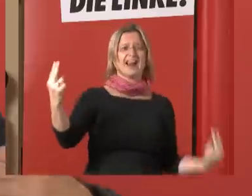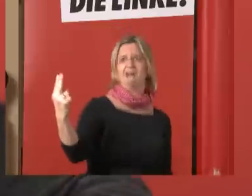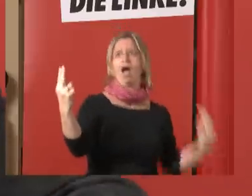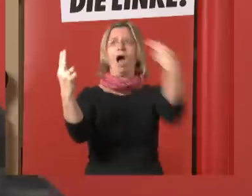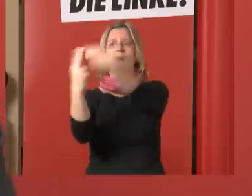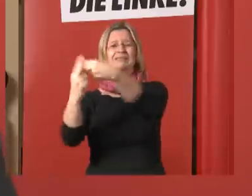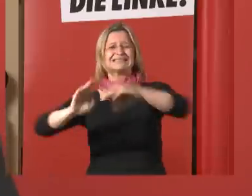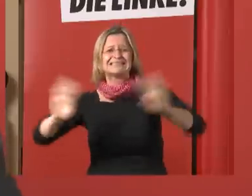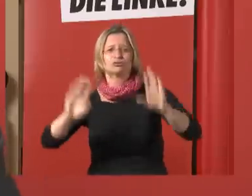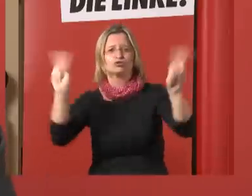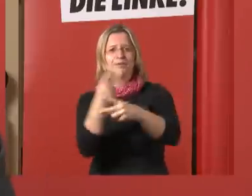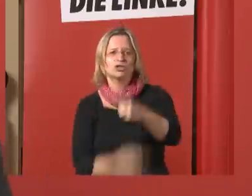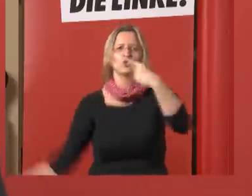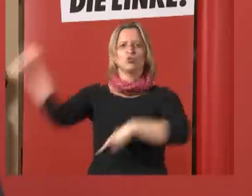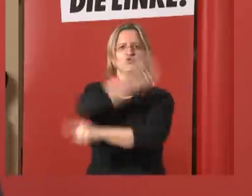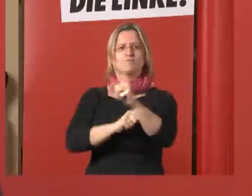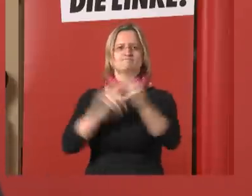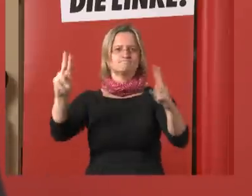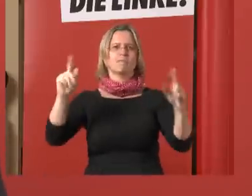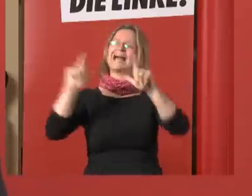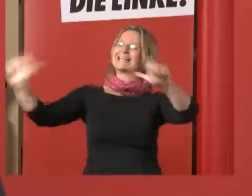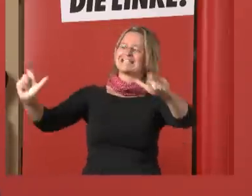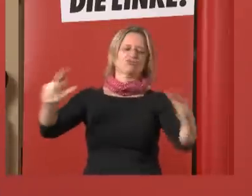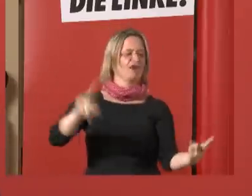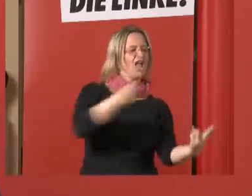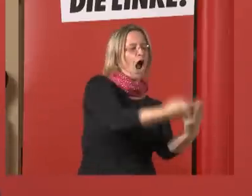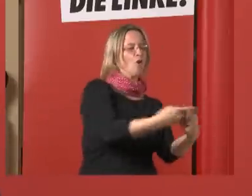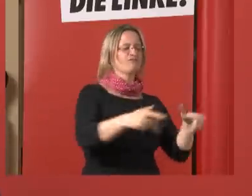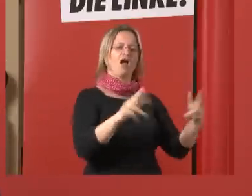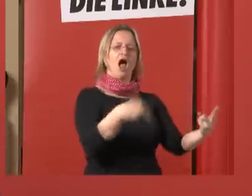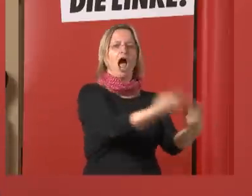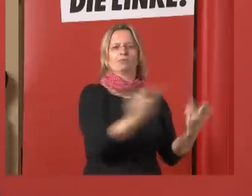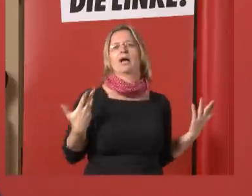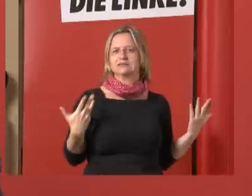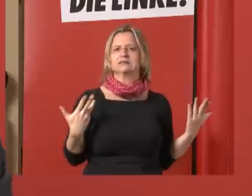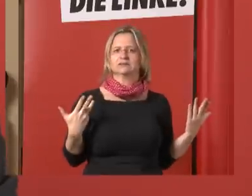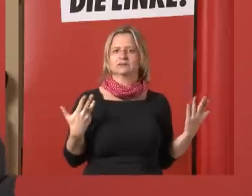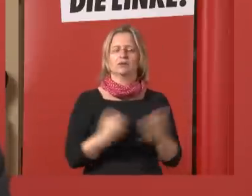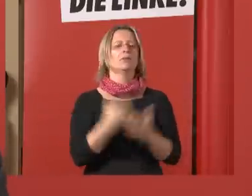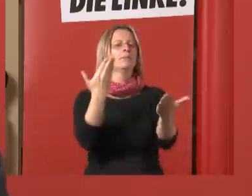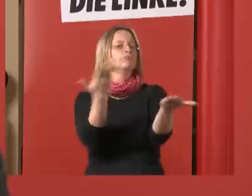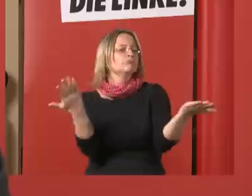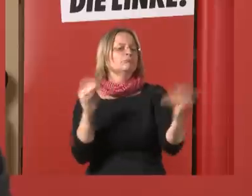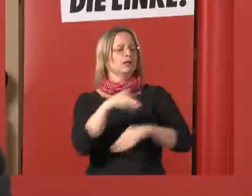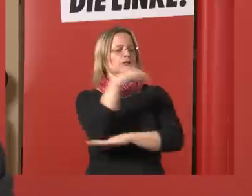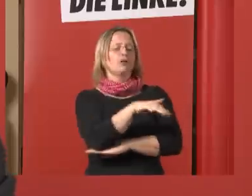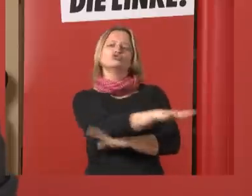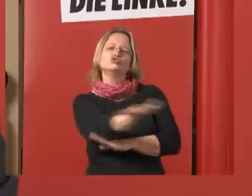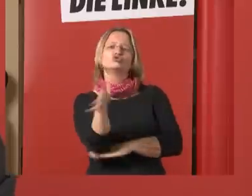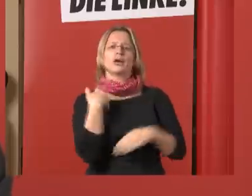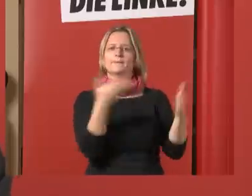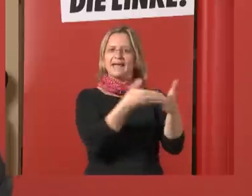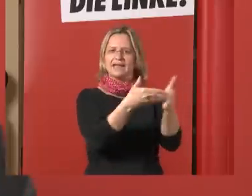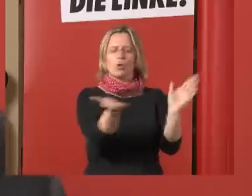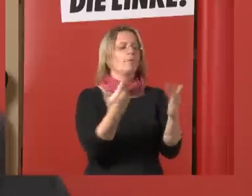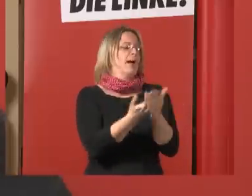nicht die behinderten Menschen müssen sich der Umwelt anpassen, sondern die Umwelt muss so gestaltet werden und die Verhältnisse müssen so gestaltet werden, dass sie sich trotz